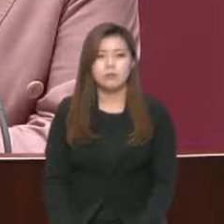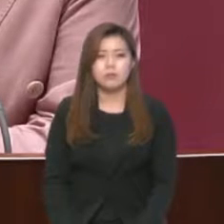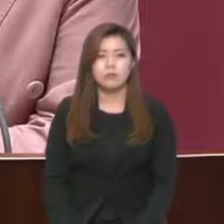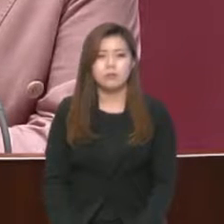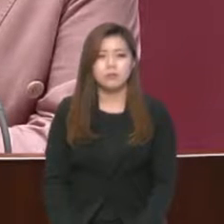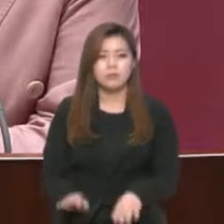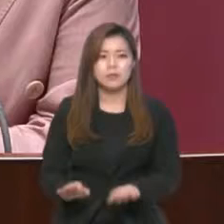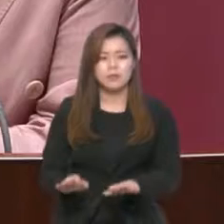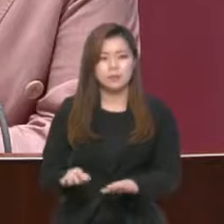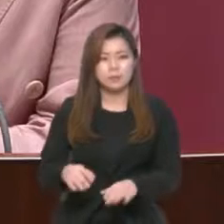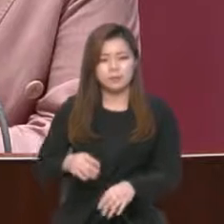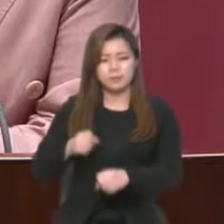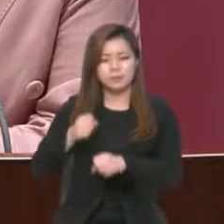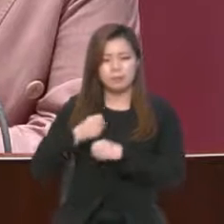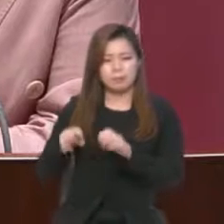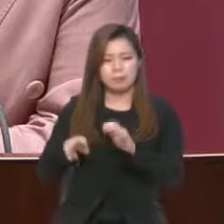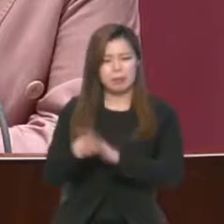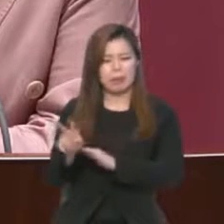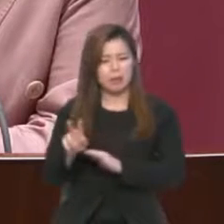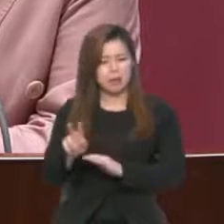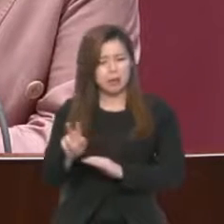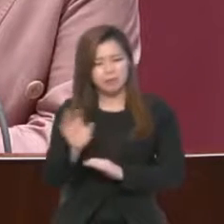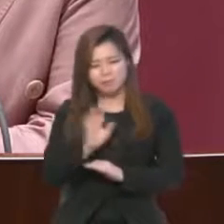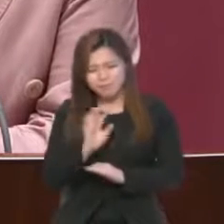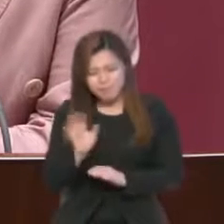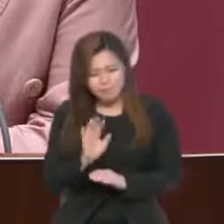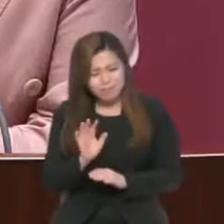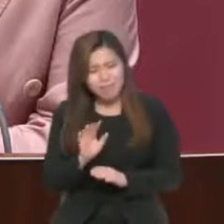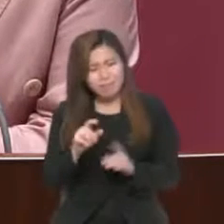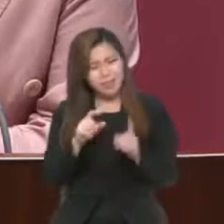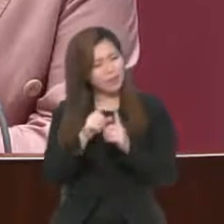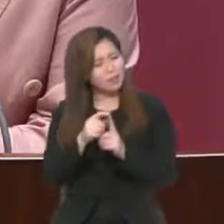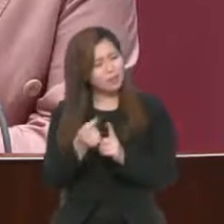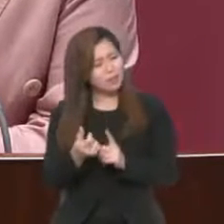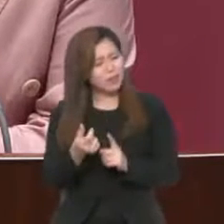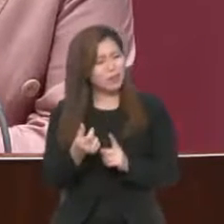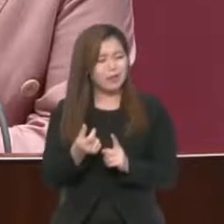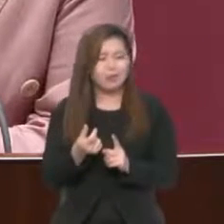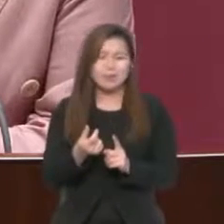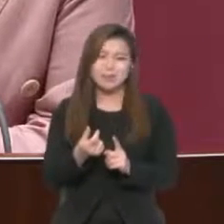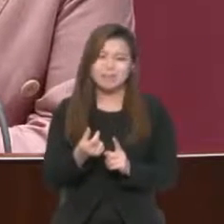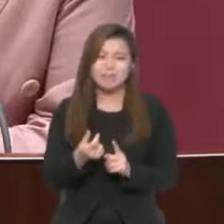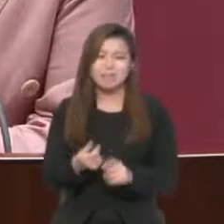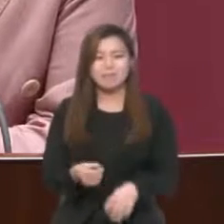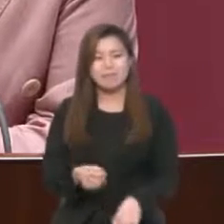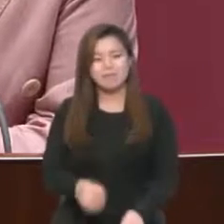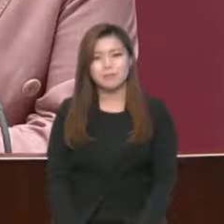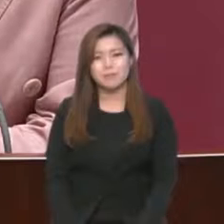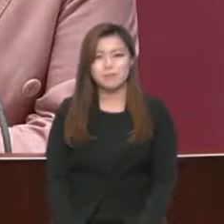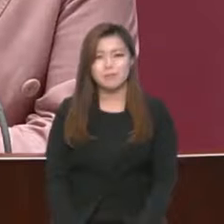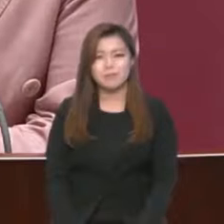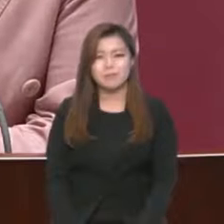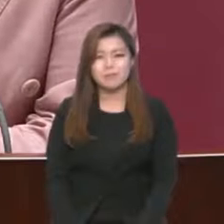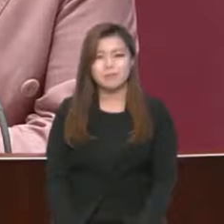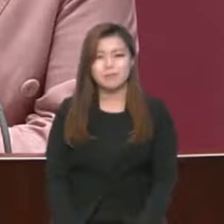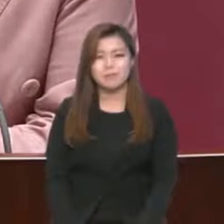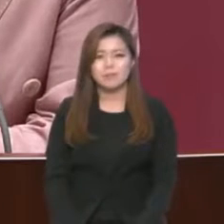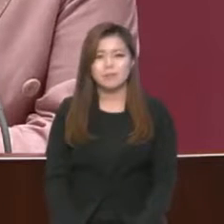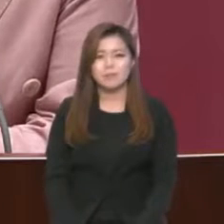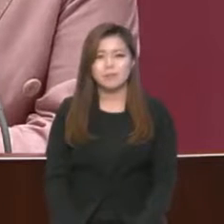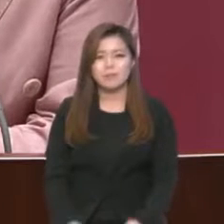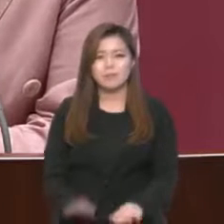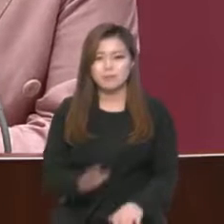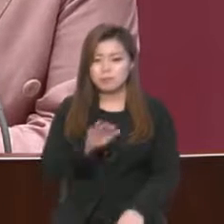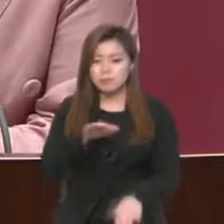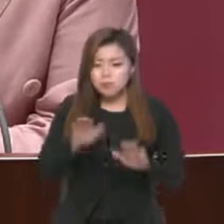탈영 황제 그렇게 굳이 얘기하셔야 되겠습니까? 너무 야비하지 않습니까? 네. 지금까지 여기는 변명의 자리가 사실입니다. 아니라